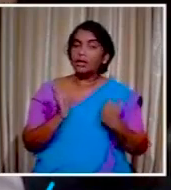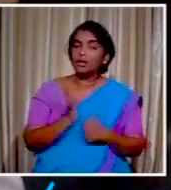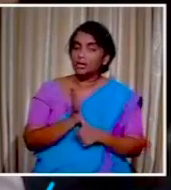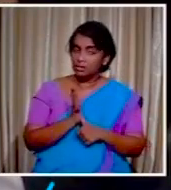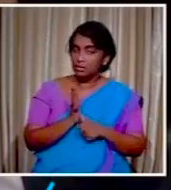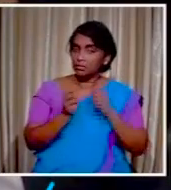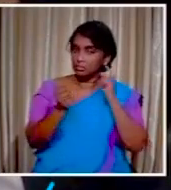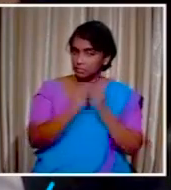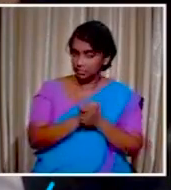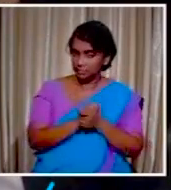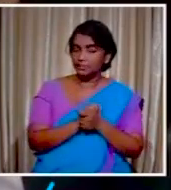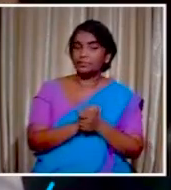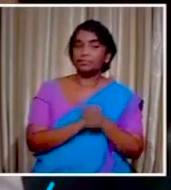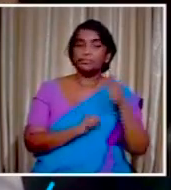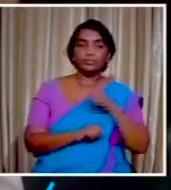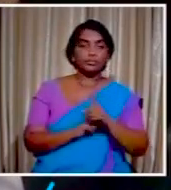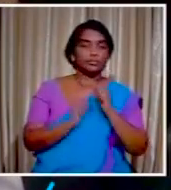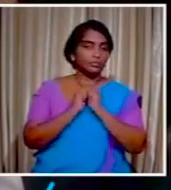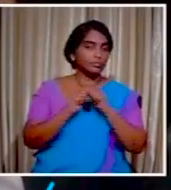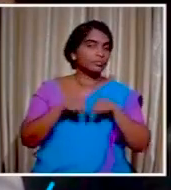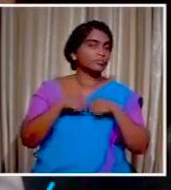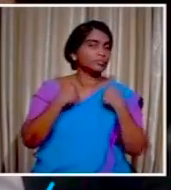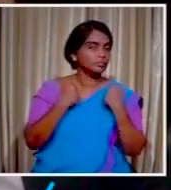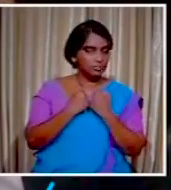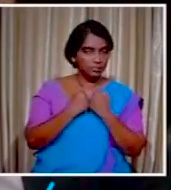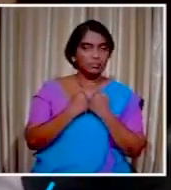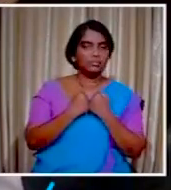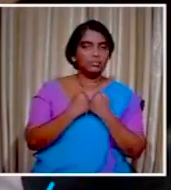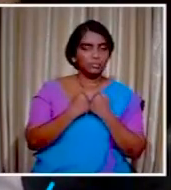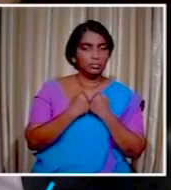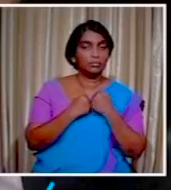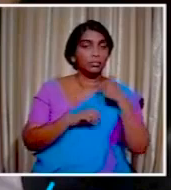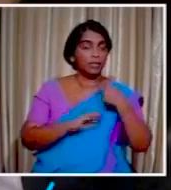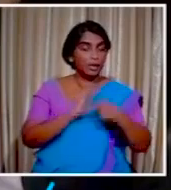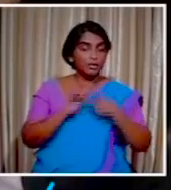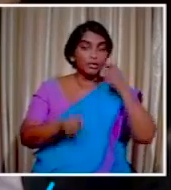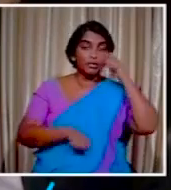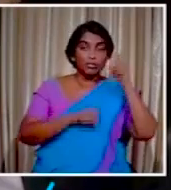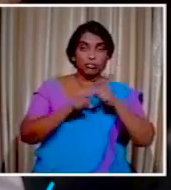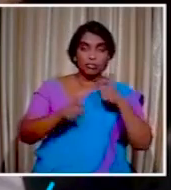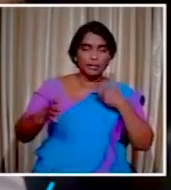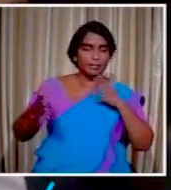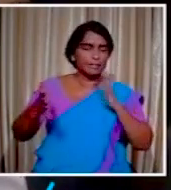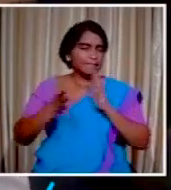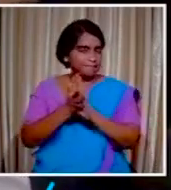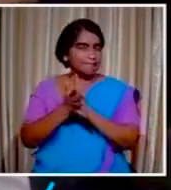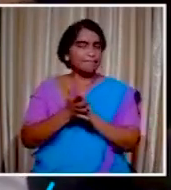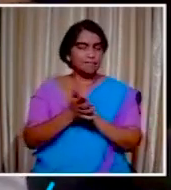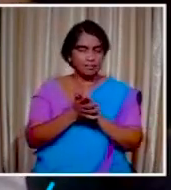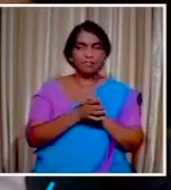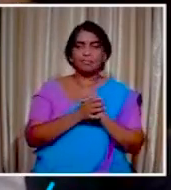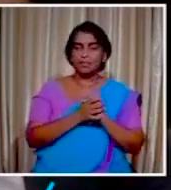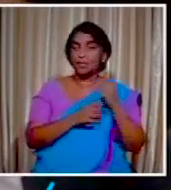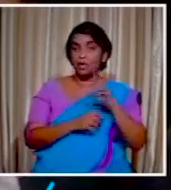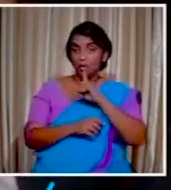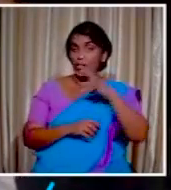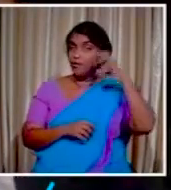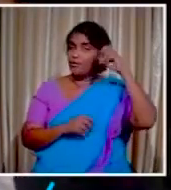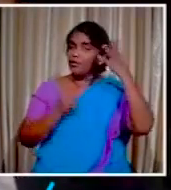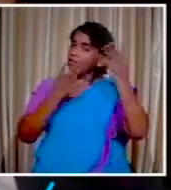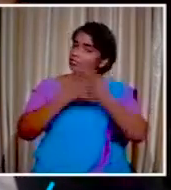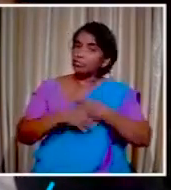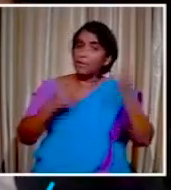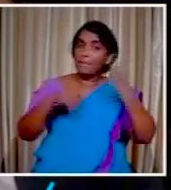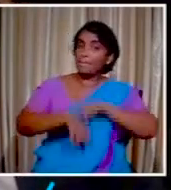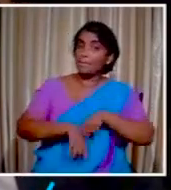කරන්න එක්තරා වෘත්තීය සමිති කණ්ඩායමක් මේ රටේ ජනතා පිටින් හේතු කරන්න ගියා. කිව්වා විදුලිය විසන්දු කරනවා